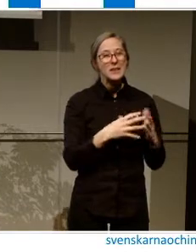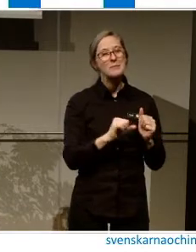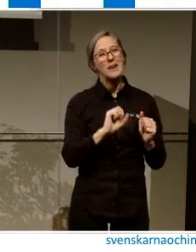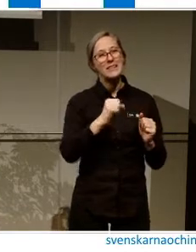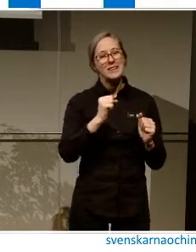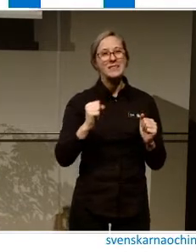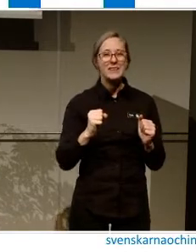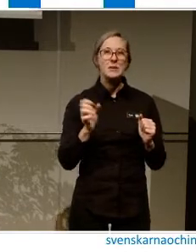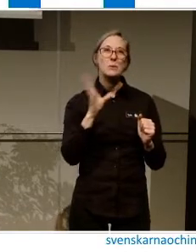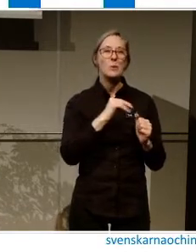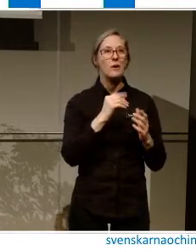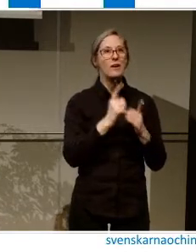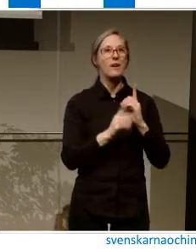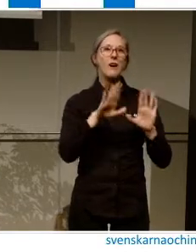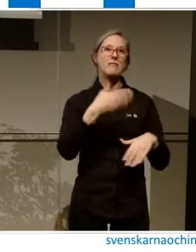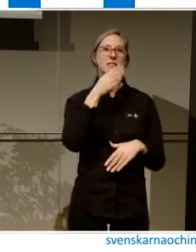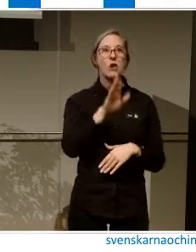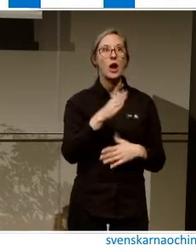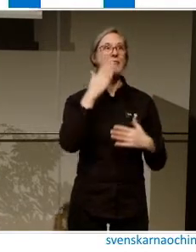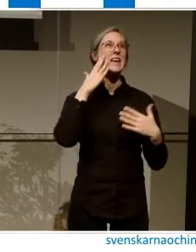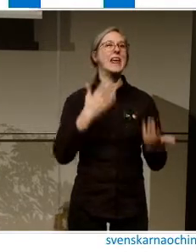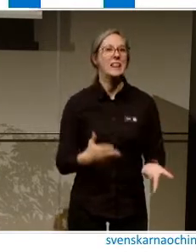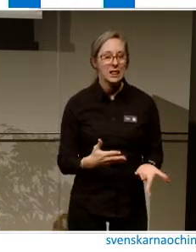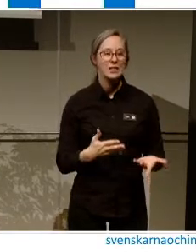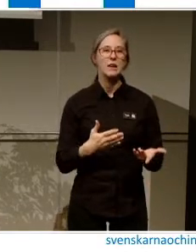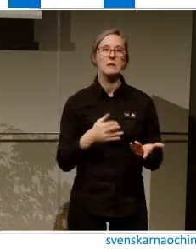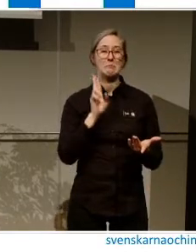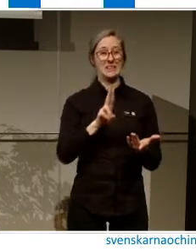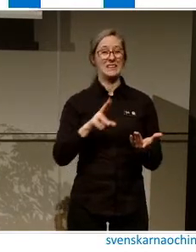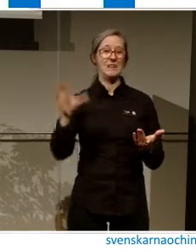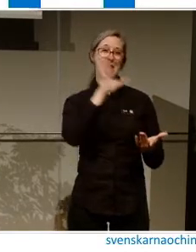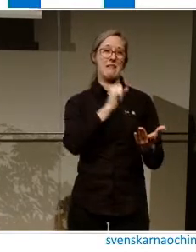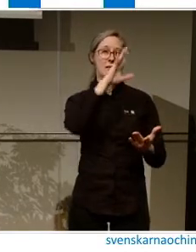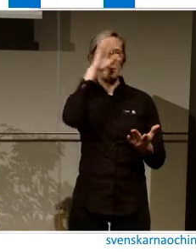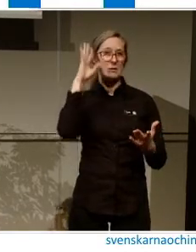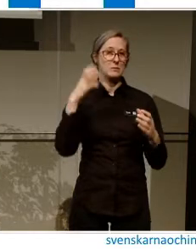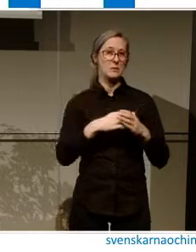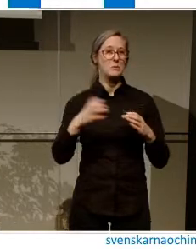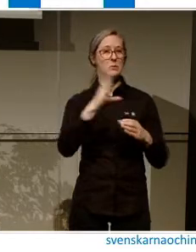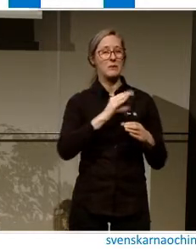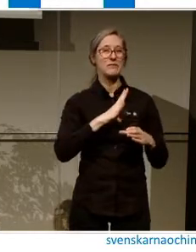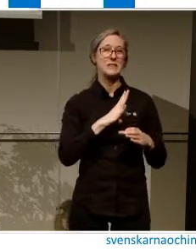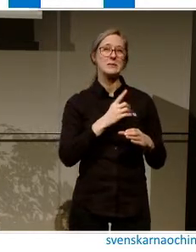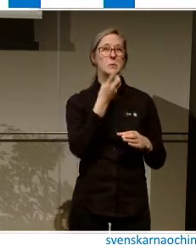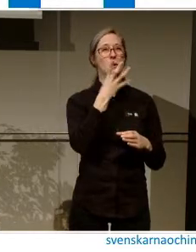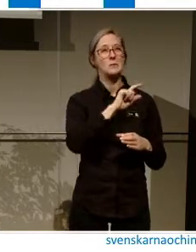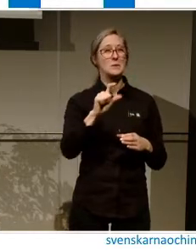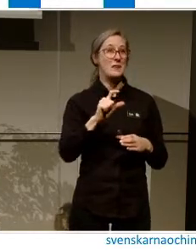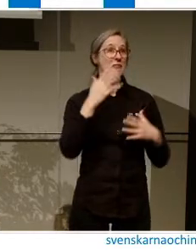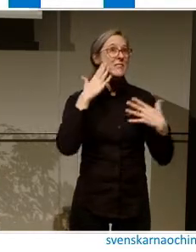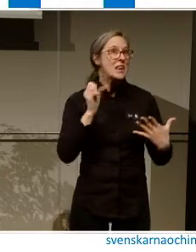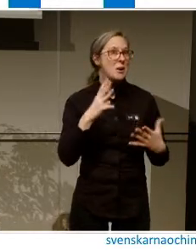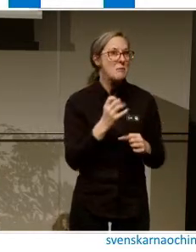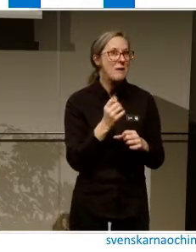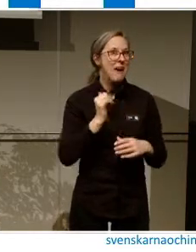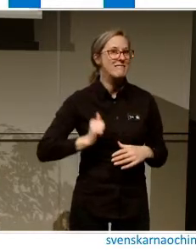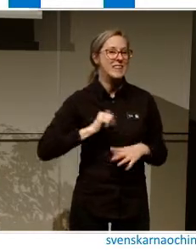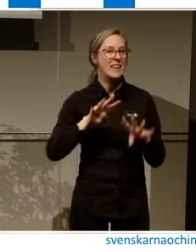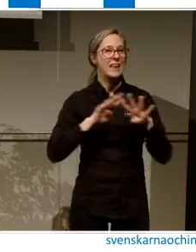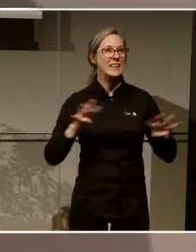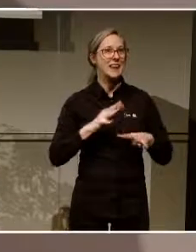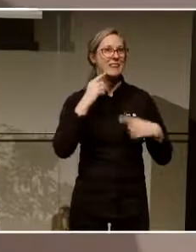kan också svara vet ej. Och det finns i alla åldersgrupper, de som inte riktigt vet om de använder internet eller inte. Och speciellt är det så